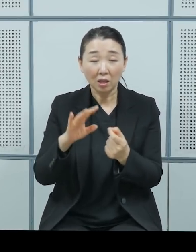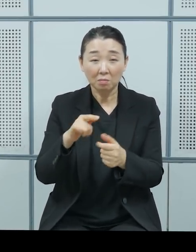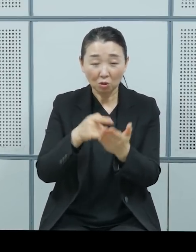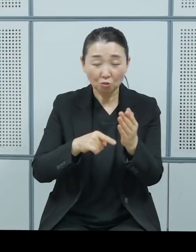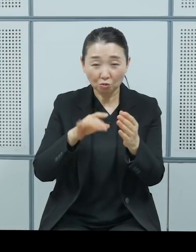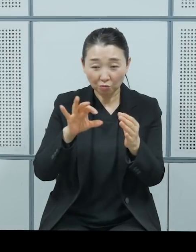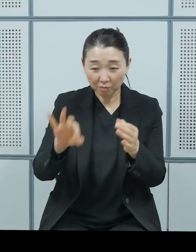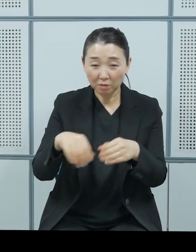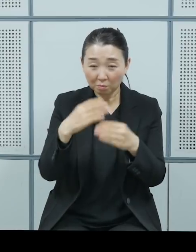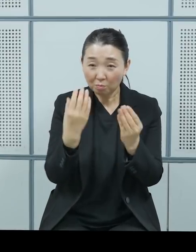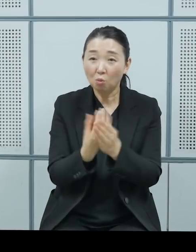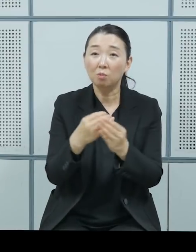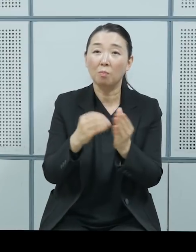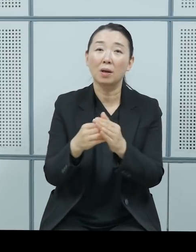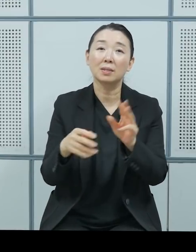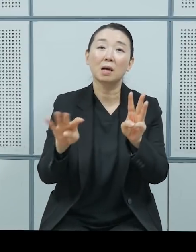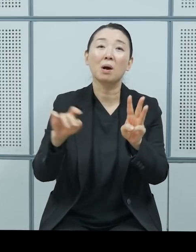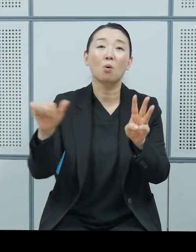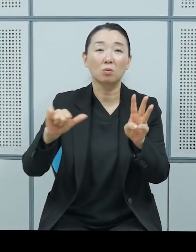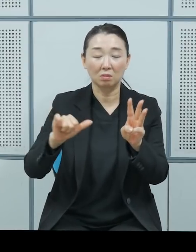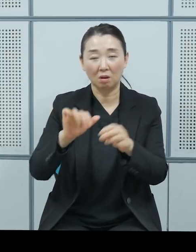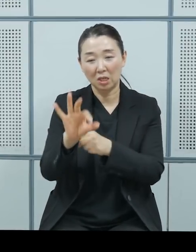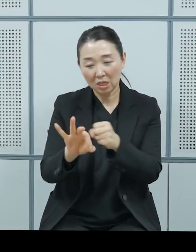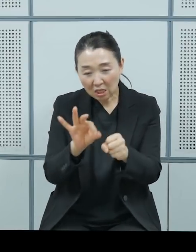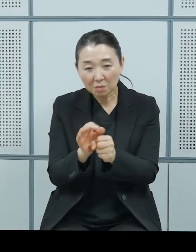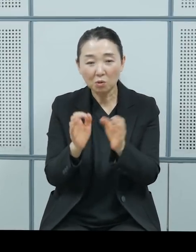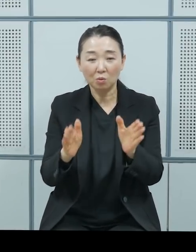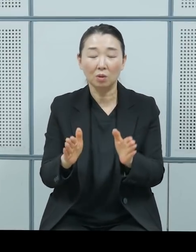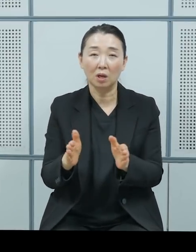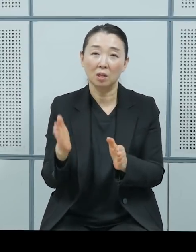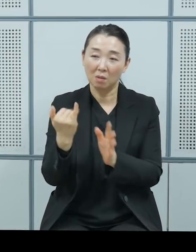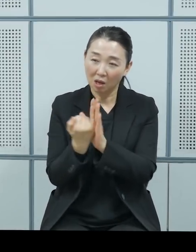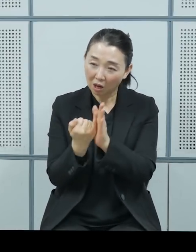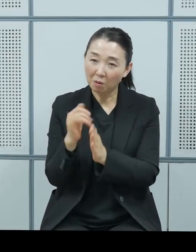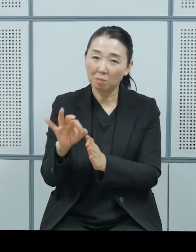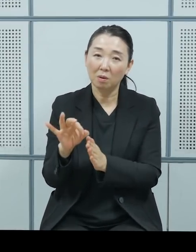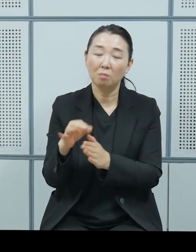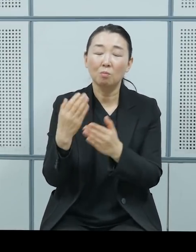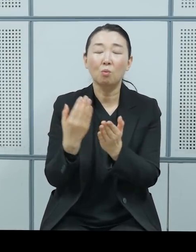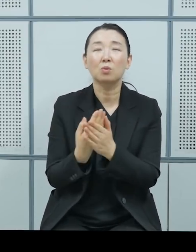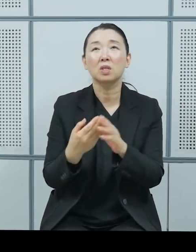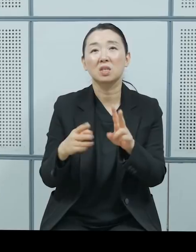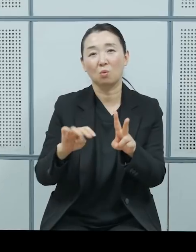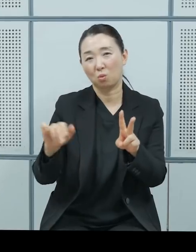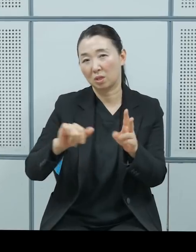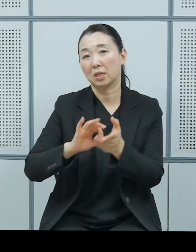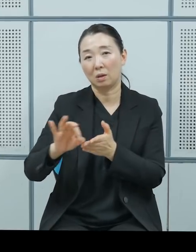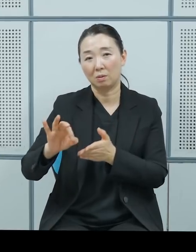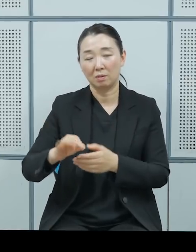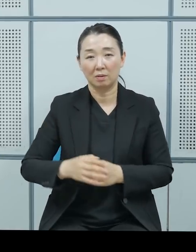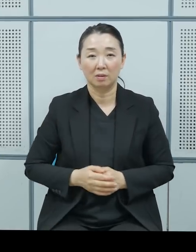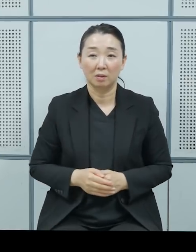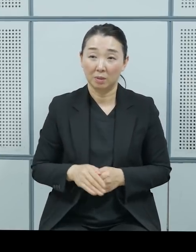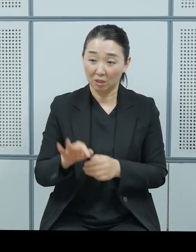5천 썼거든요. 예. 16년 동안 네네. 간병비만 최소 한 2억 5천은 썼어요. 예.